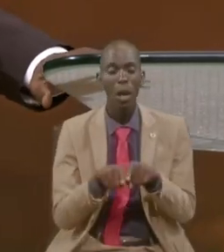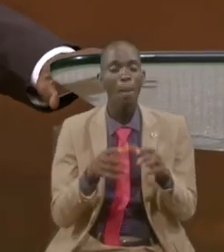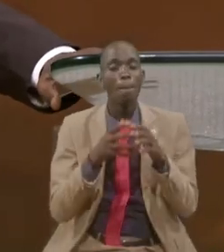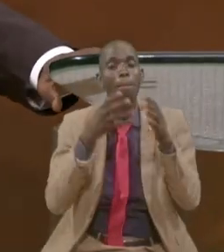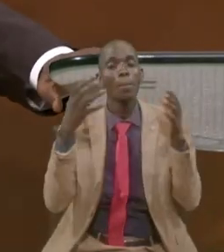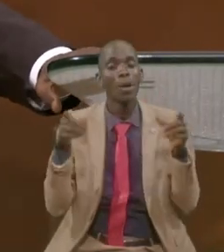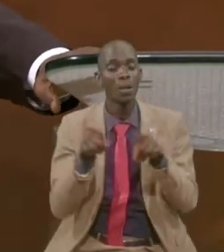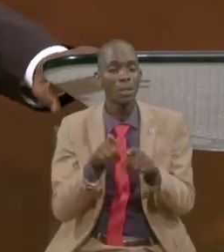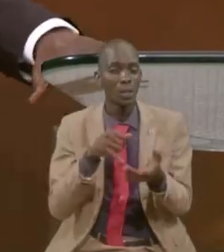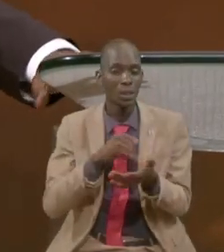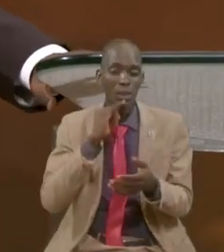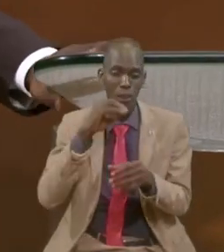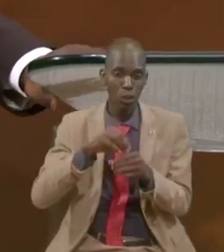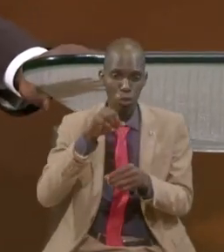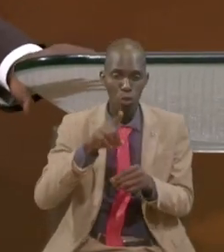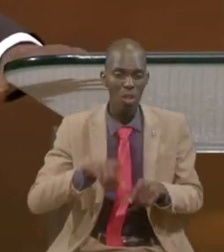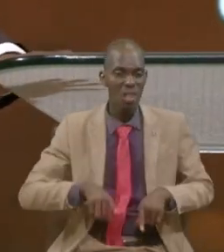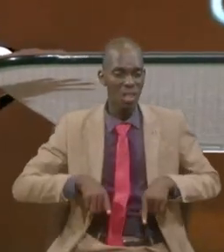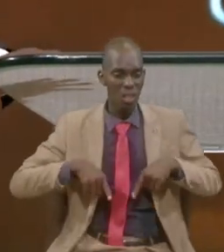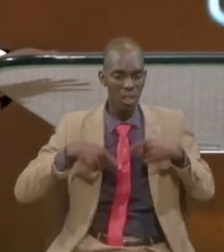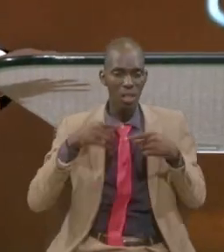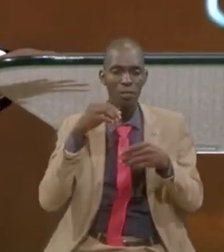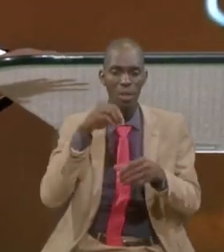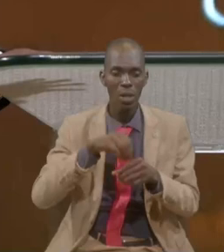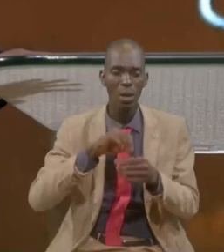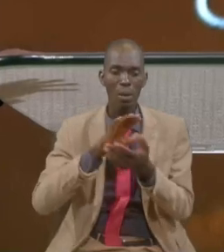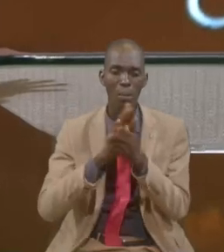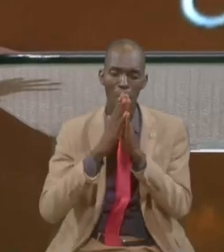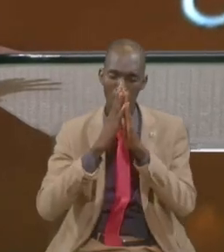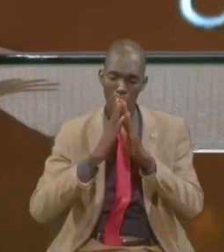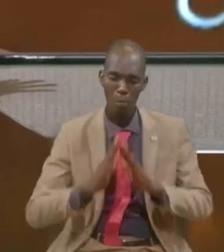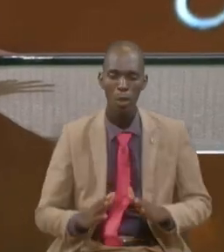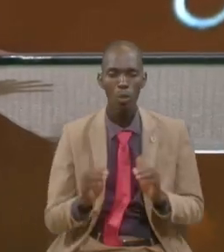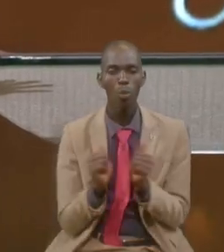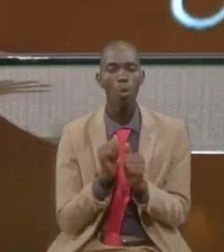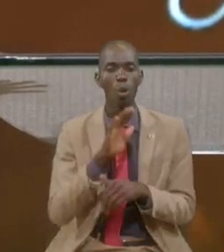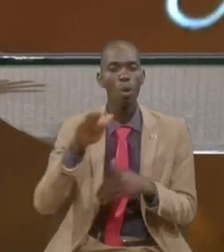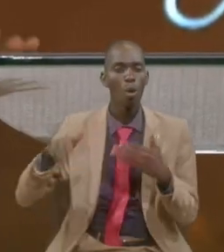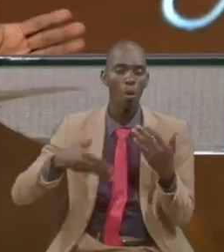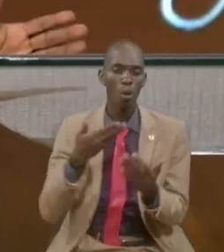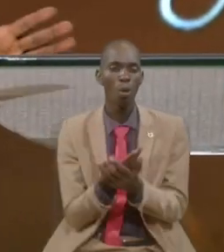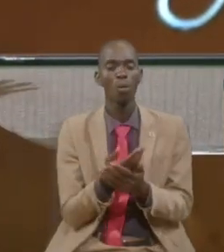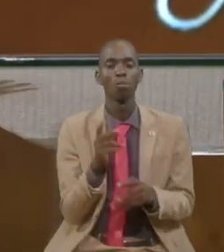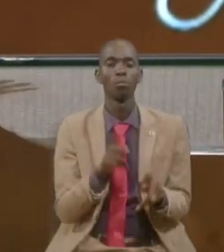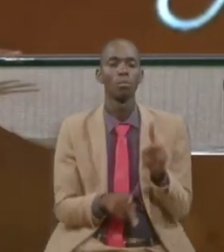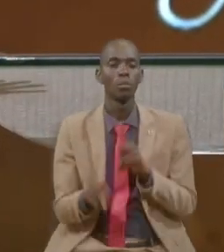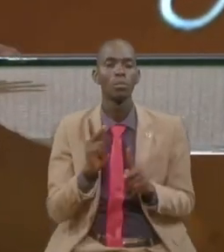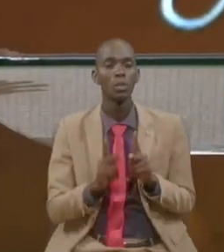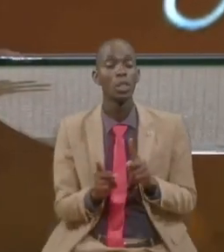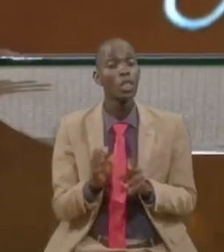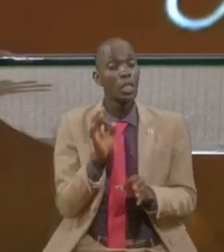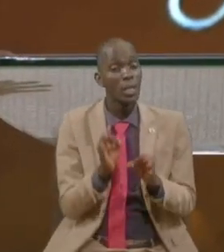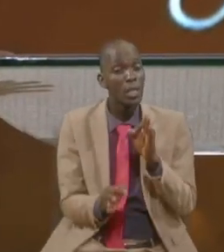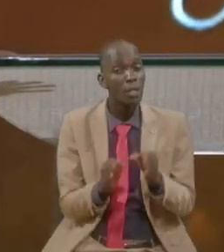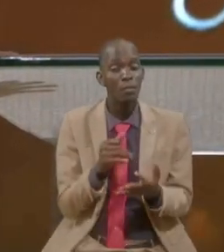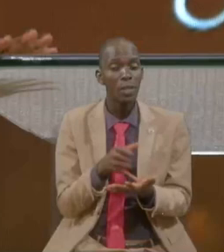autant que cela dépend de vous, vivez en paix avec tous les hommes. Ok, s'il est possible. Comment? Si tu